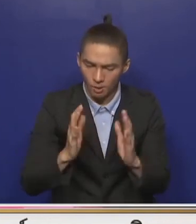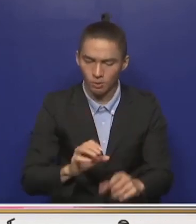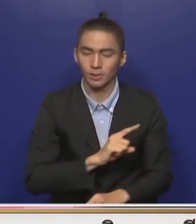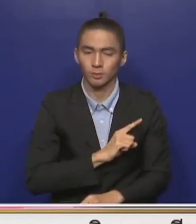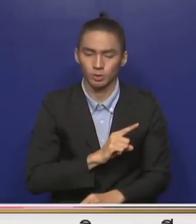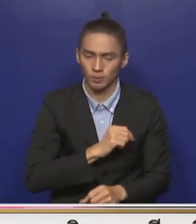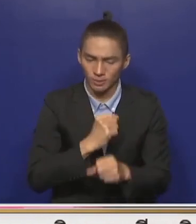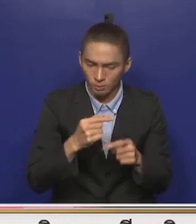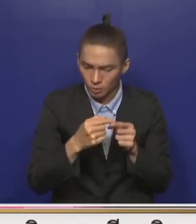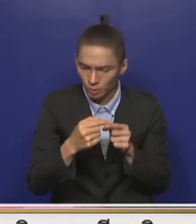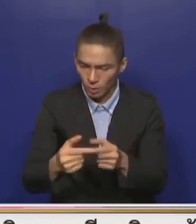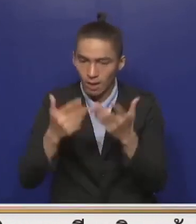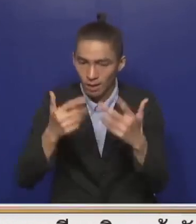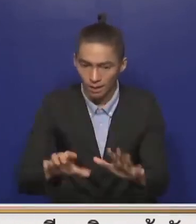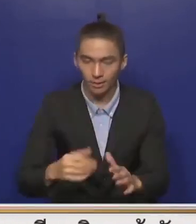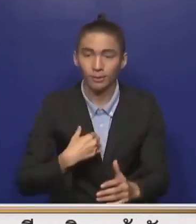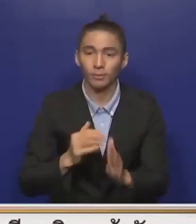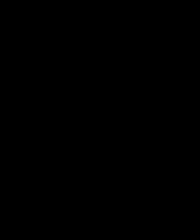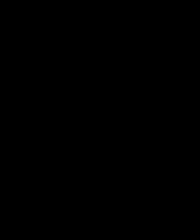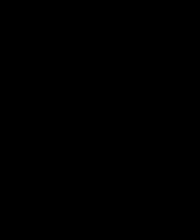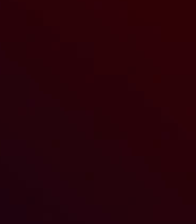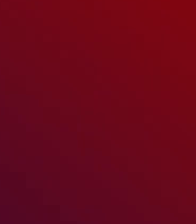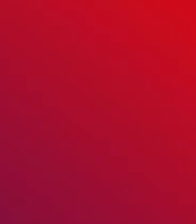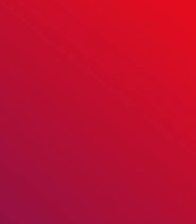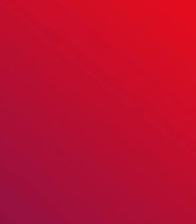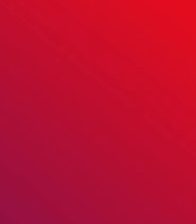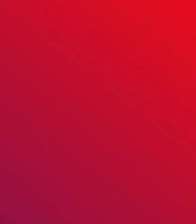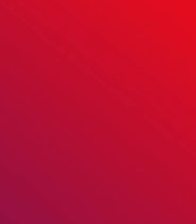ด้วยครับขอบคุณครับขอขอบคุณครับอ่า